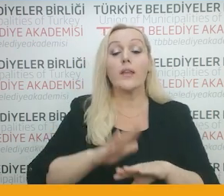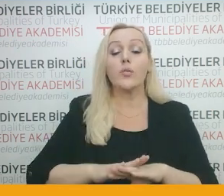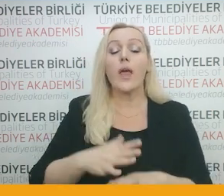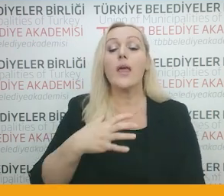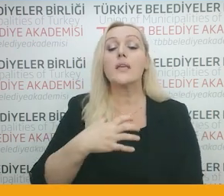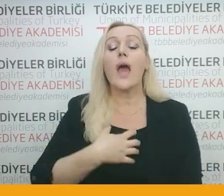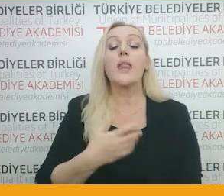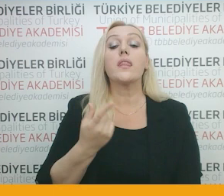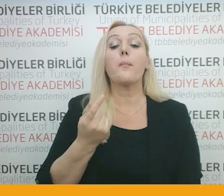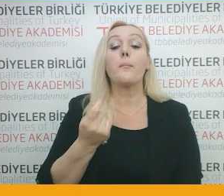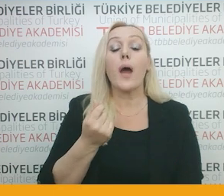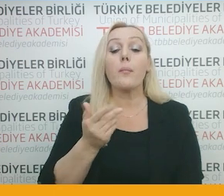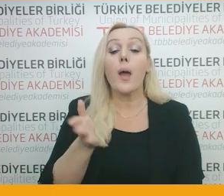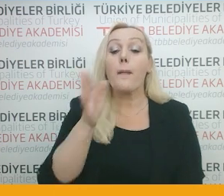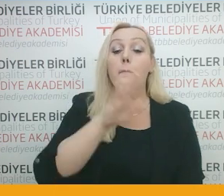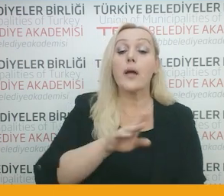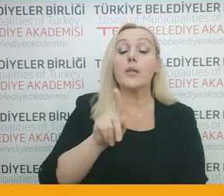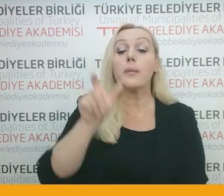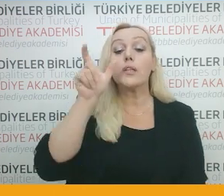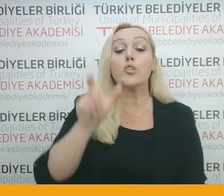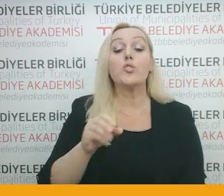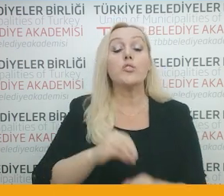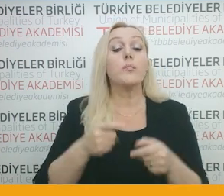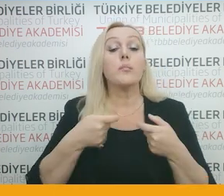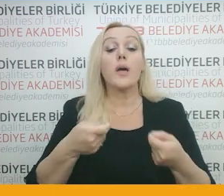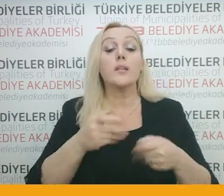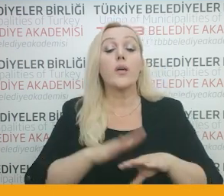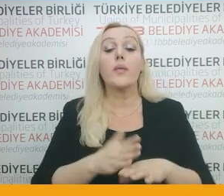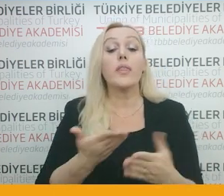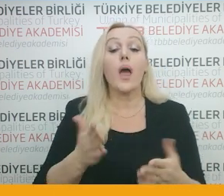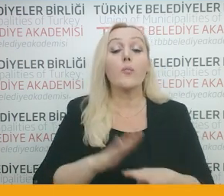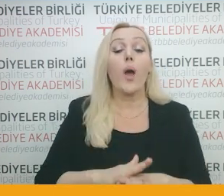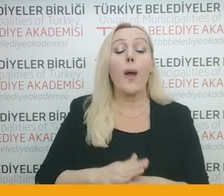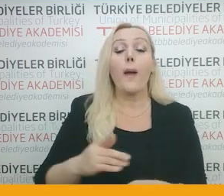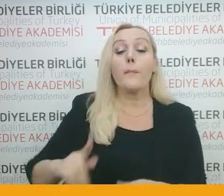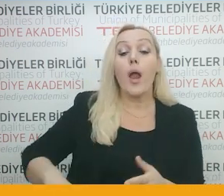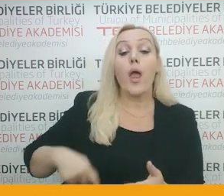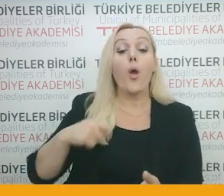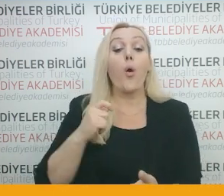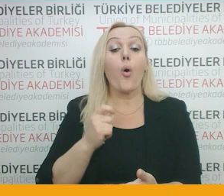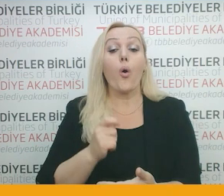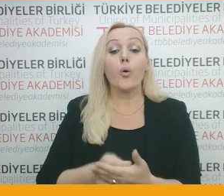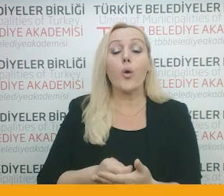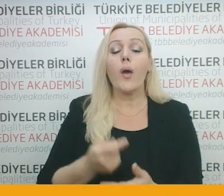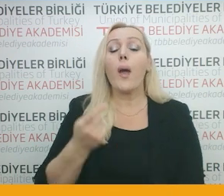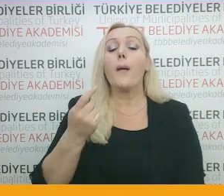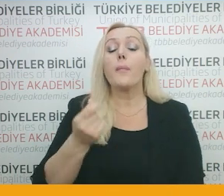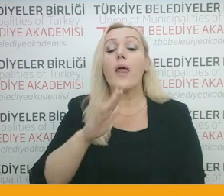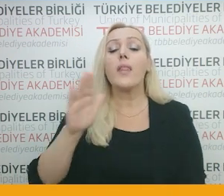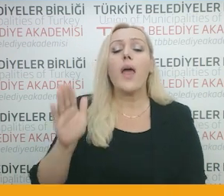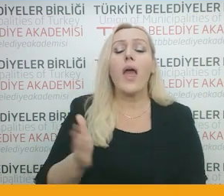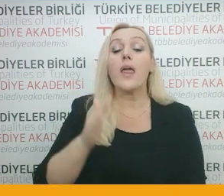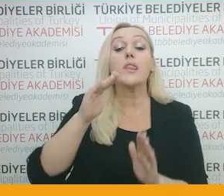kendi paramızı başkası için harcadığımızda ne yapıyoruz? Para bizim cebimizden çıkıyor. Dolayısıyla paranın